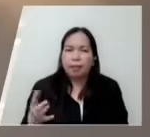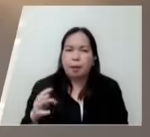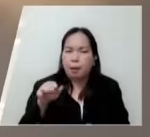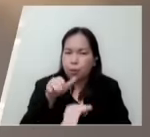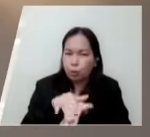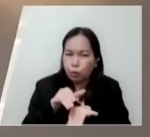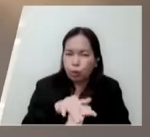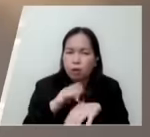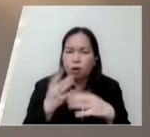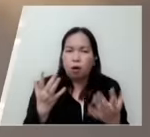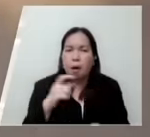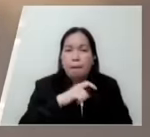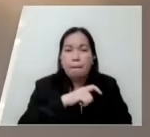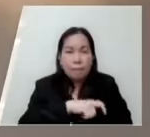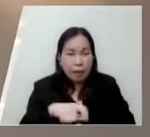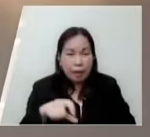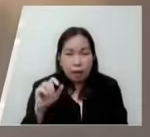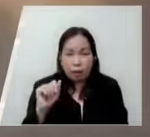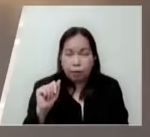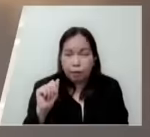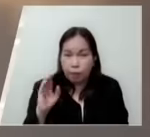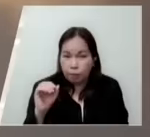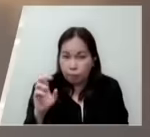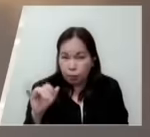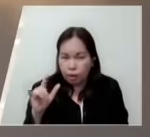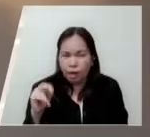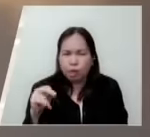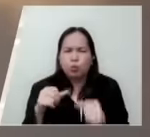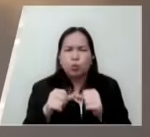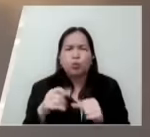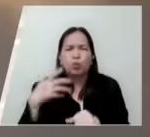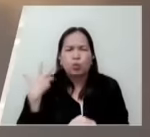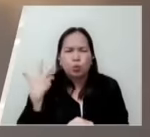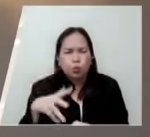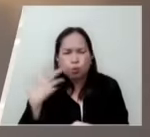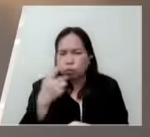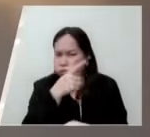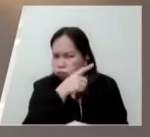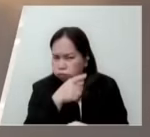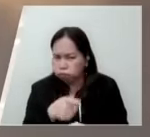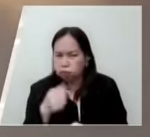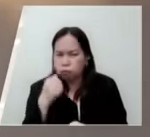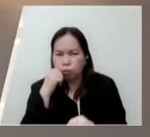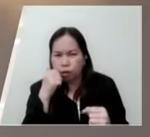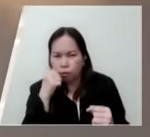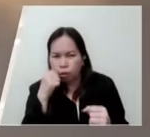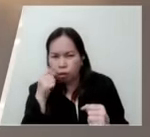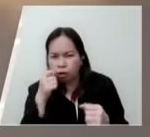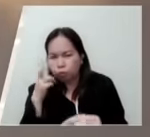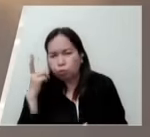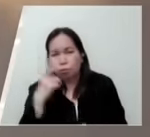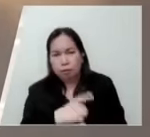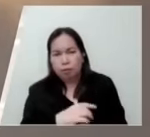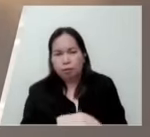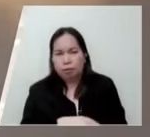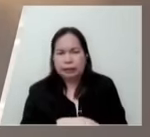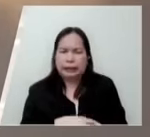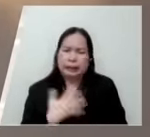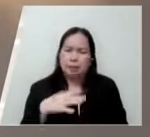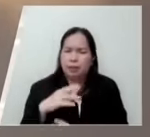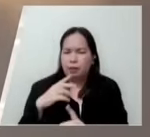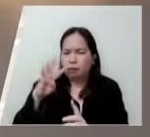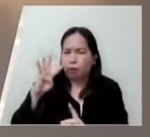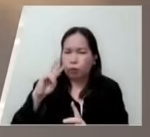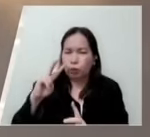Palawan. Magpapatuloy ang mainit na panahon sa halos parehong mga lugar sa mga susunod na dalawang araw. Papaalo ulit sa 44 degrees Celsius